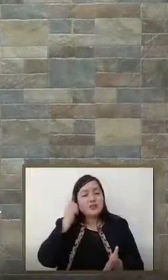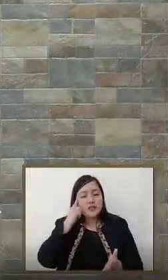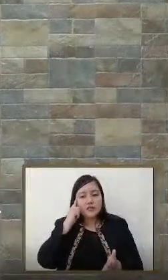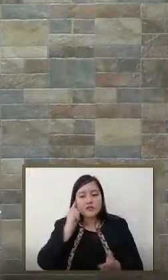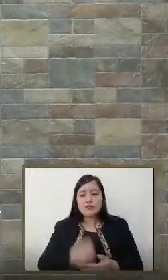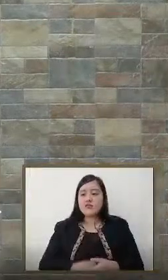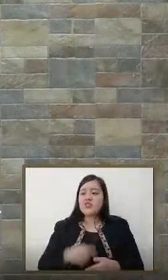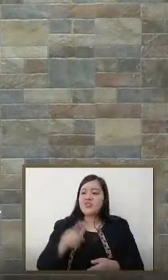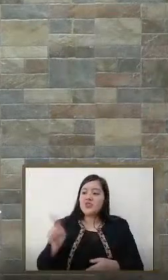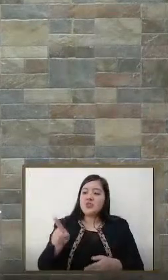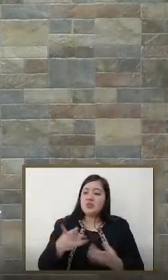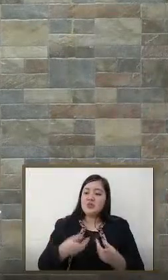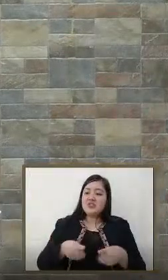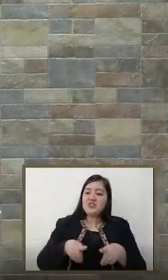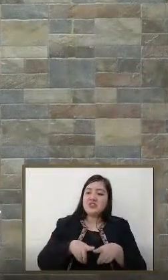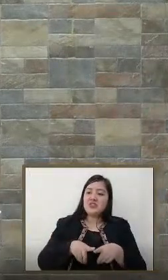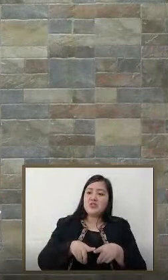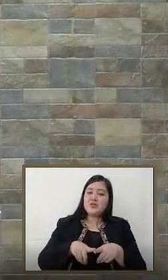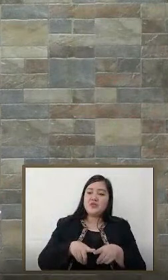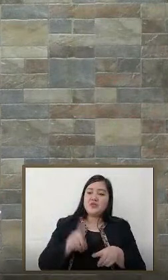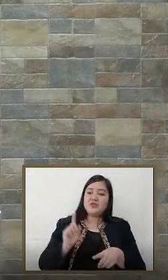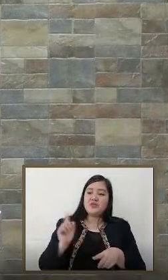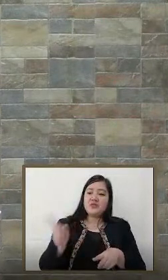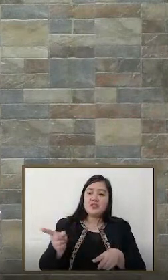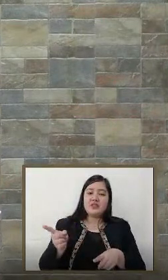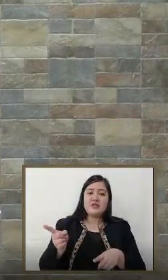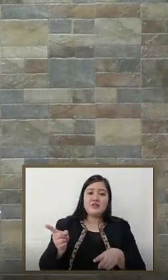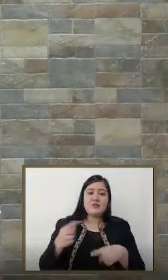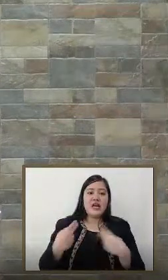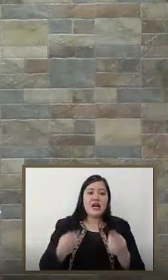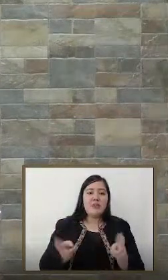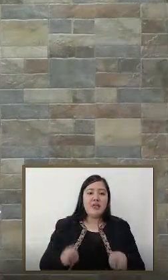Maging sa atin mga patid, kung tatanggapin lang natin,